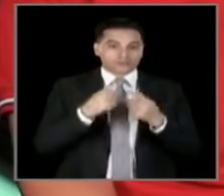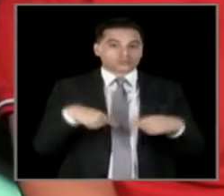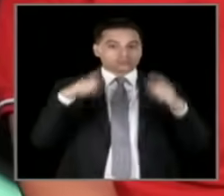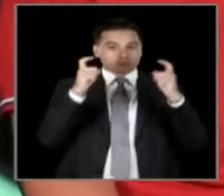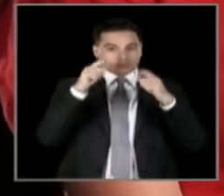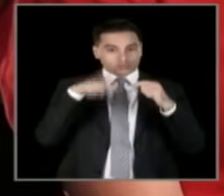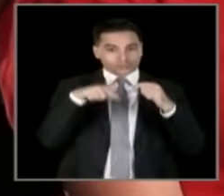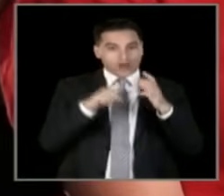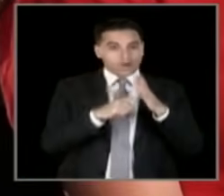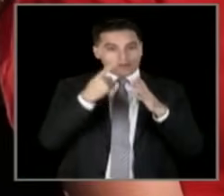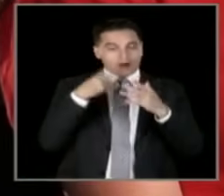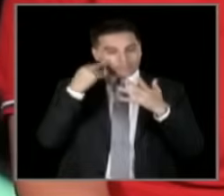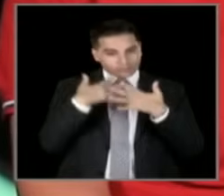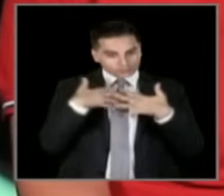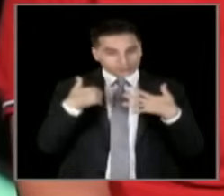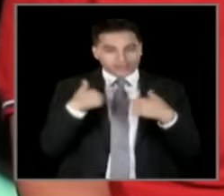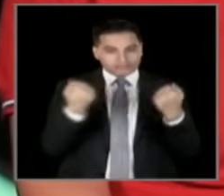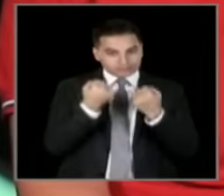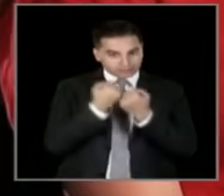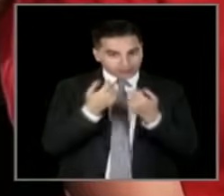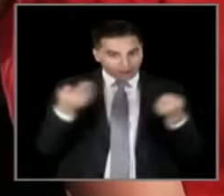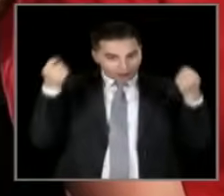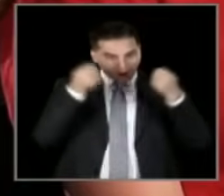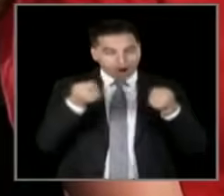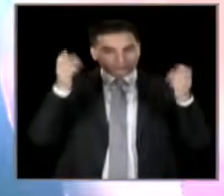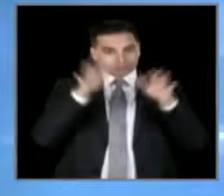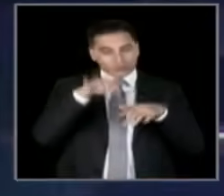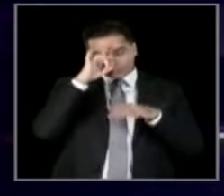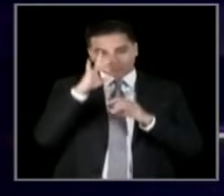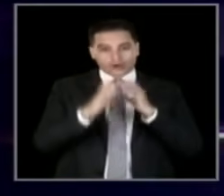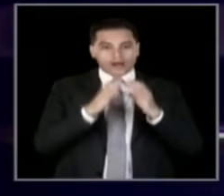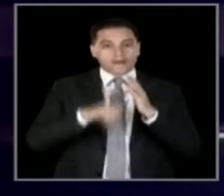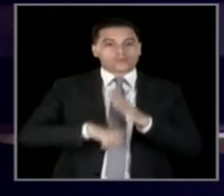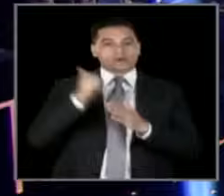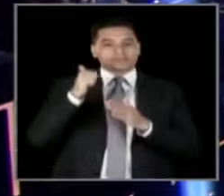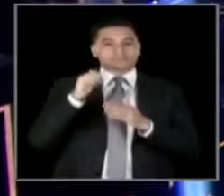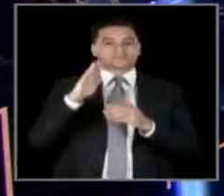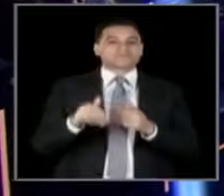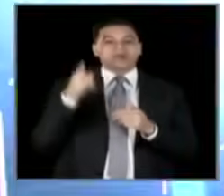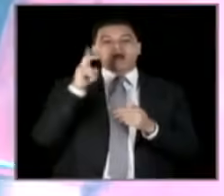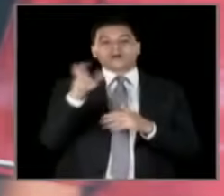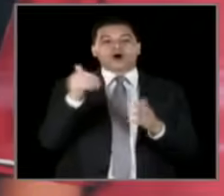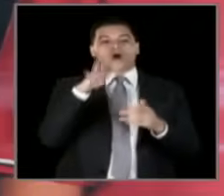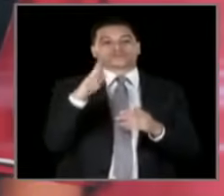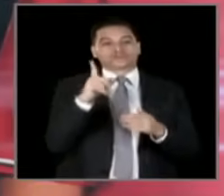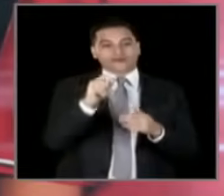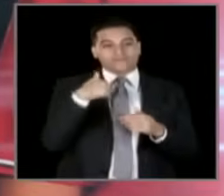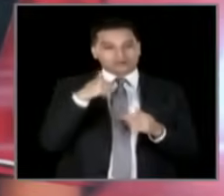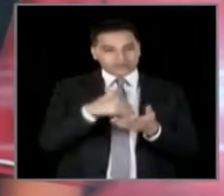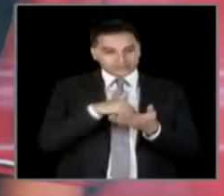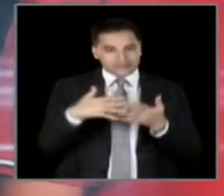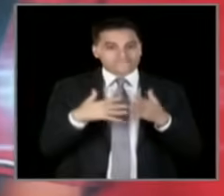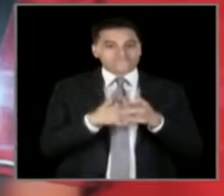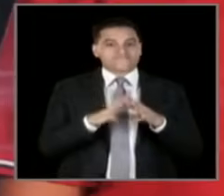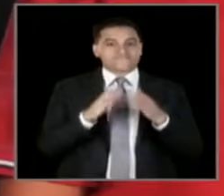للدور ال 16 من أول مرة، إحنا استعدينا أكتر ومجمعنا معلومات أكتر، وإن شاء الله نكسب النهاردة. سارة أشرف. أنا النهاردة الفريق